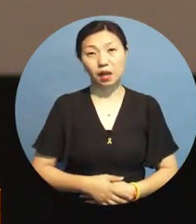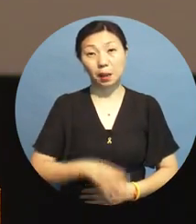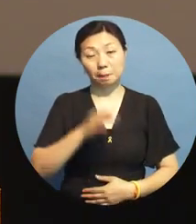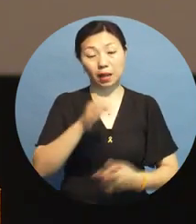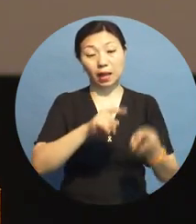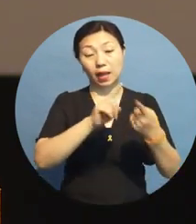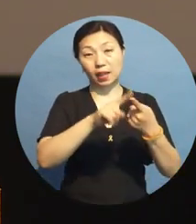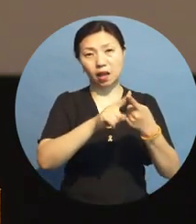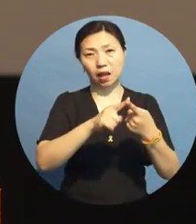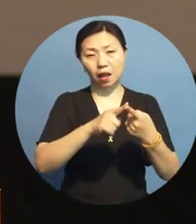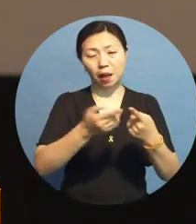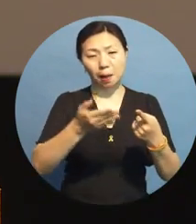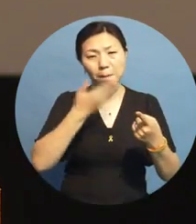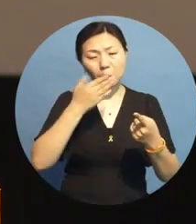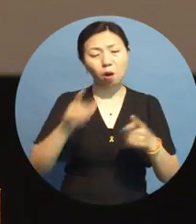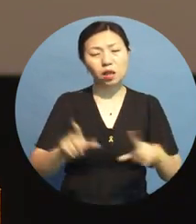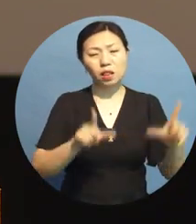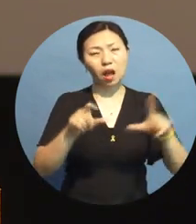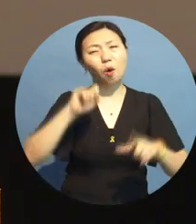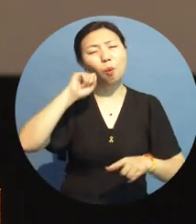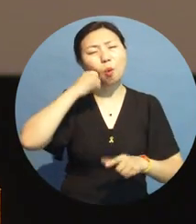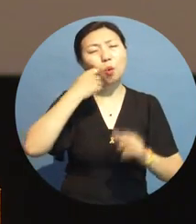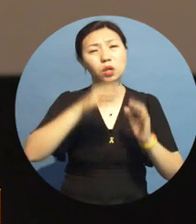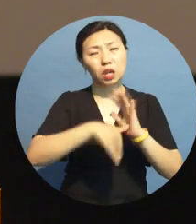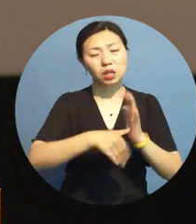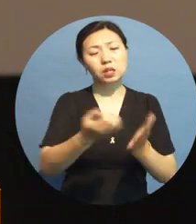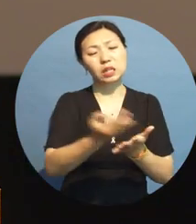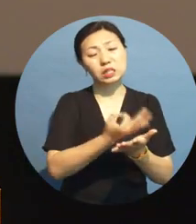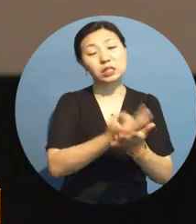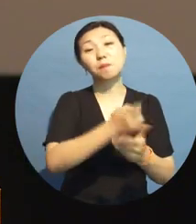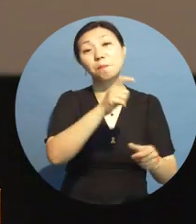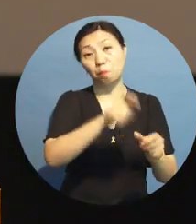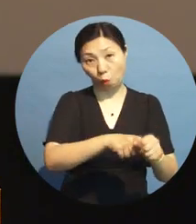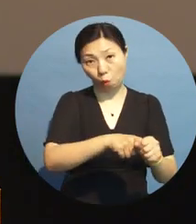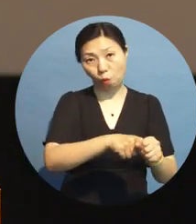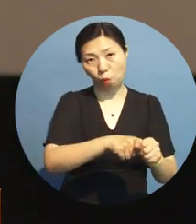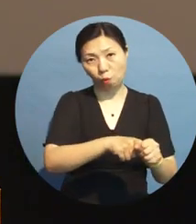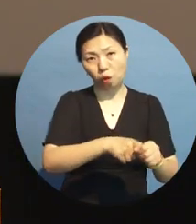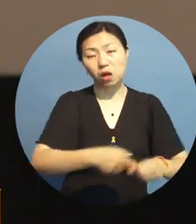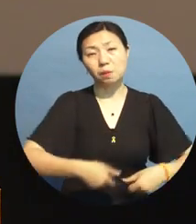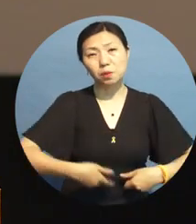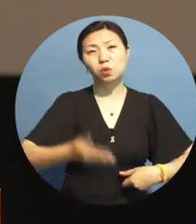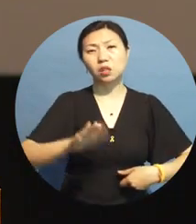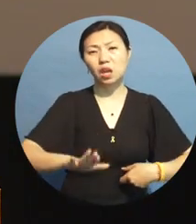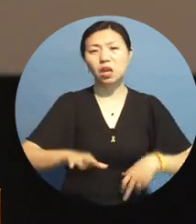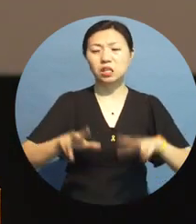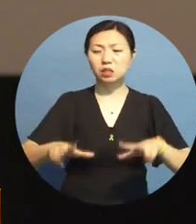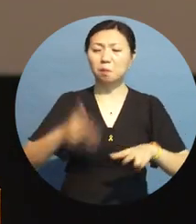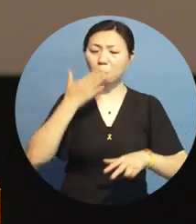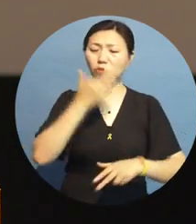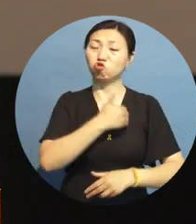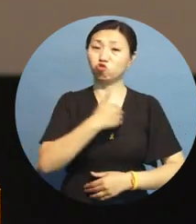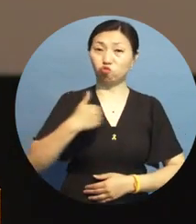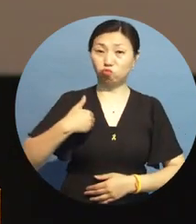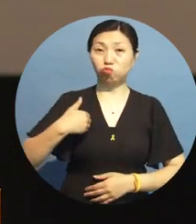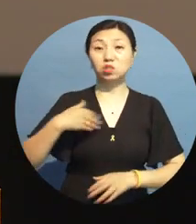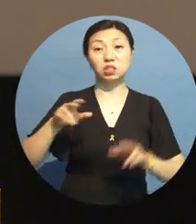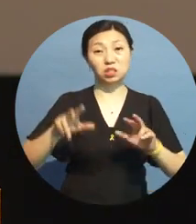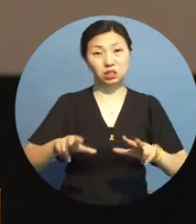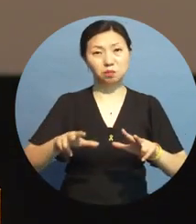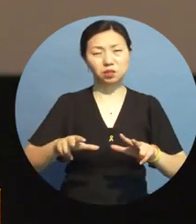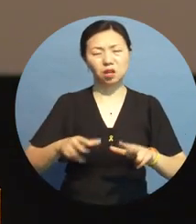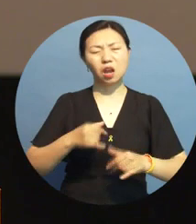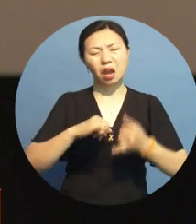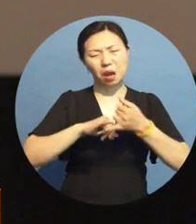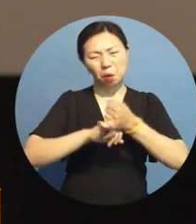어쩔 수 없이라도 돈이 되는 걸 해야 되고 네. 지금 우리 사회가 이렇게 먹고 살만할 때는 네. 자기 꼭 하고